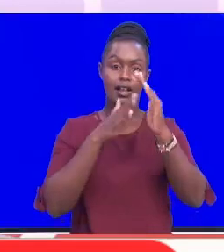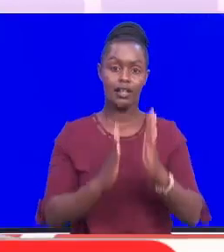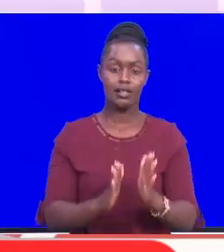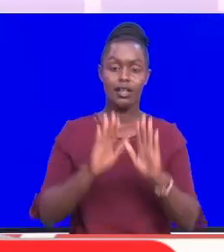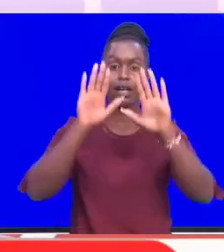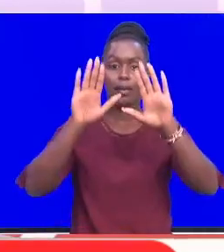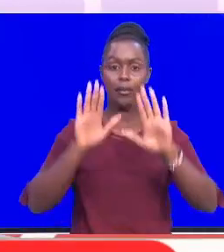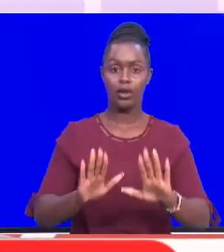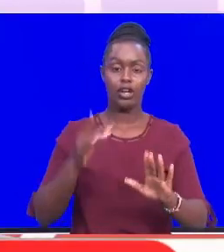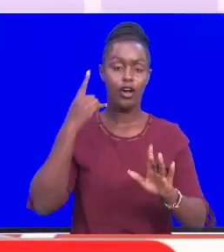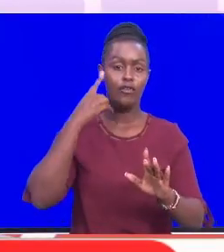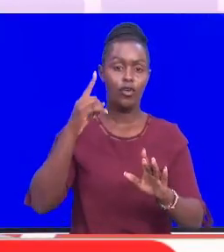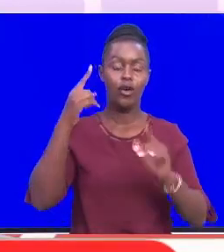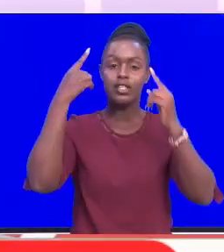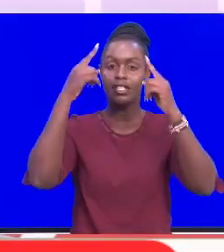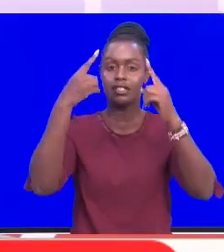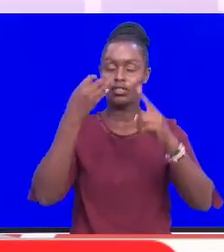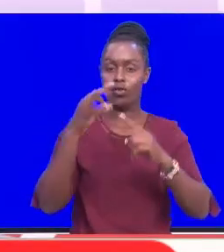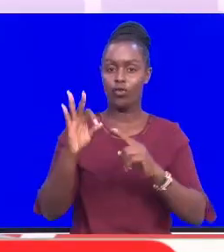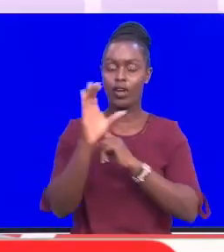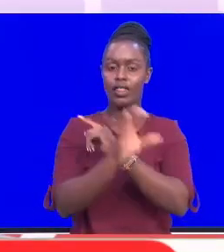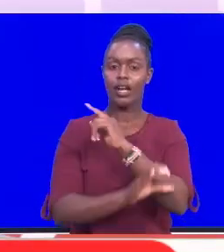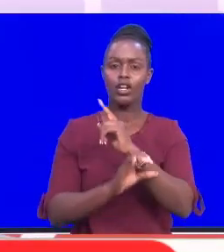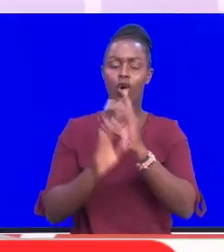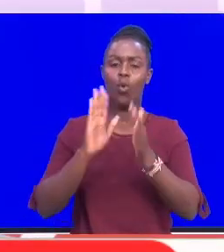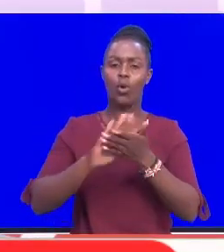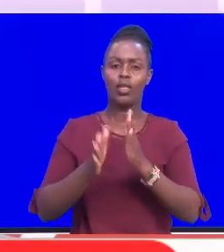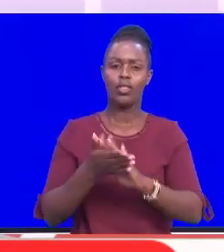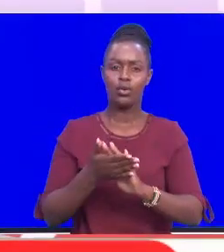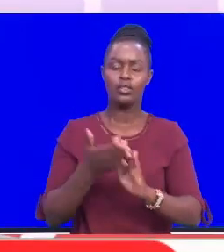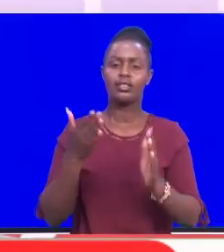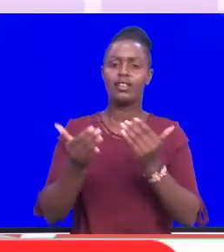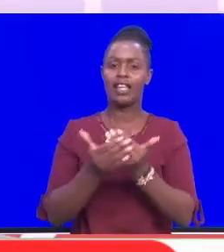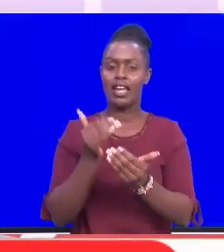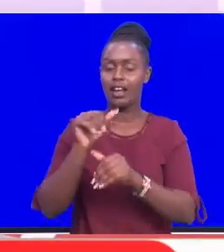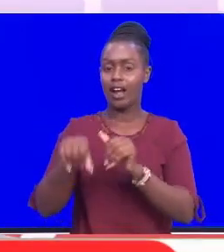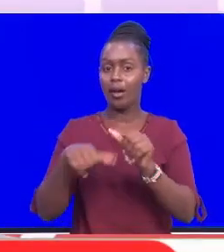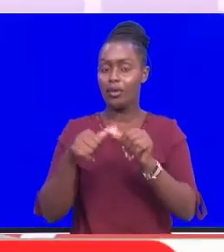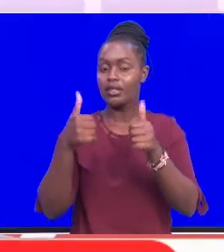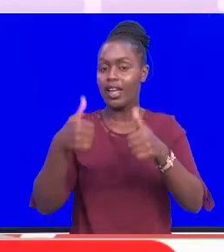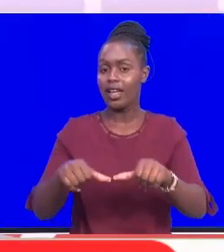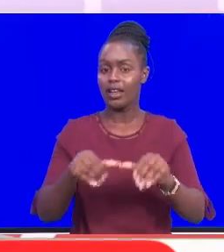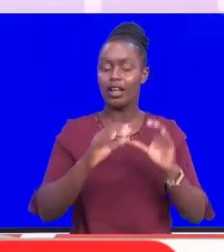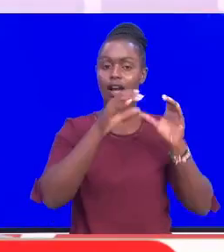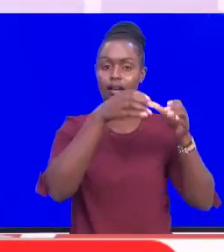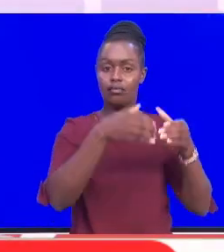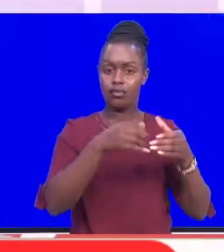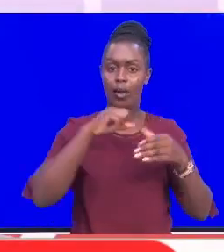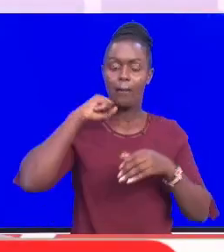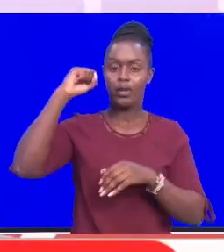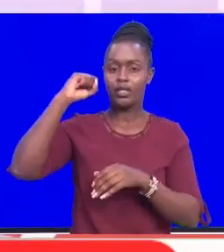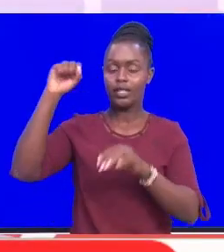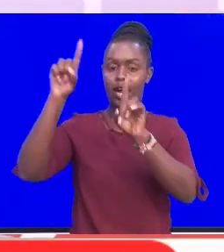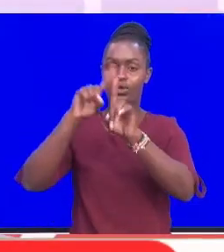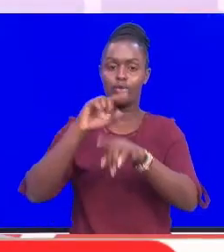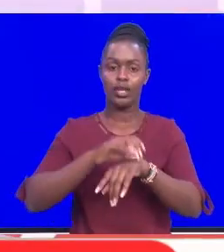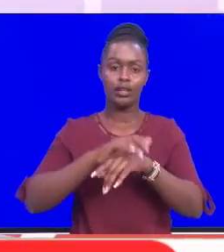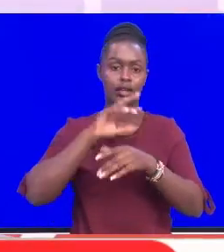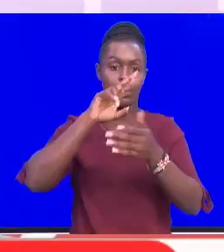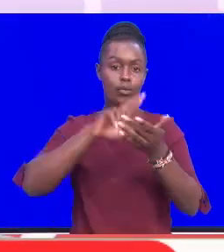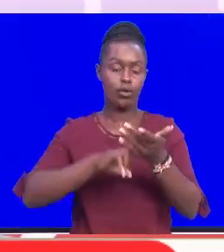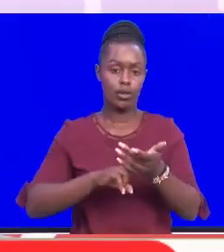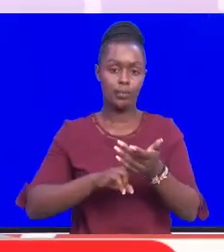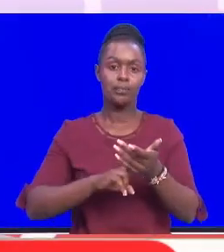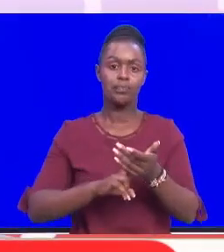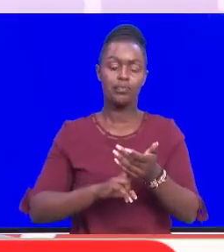kwa mafanikio ya nchi bila kujali itikadi za vyama. Na kama mwanahabari wetu Mike Kagwongo anavyoarifu, waziri mkuu